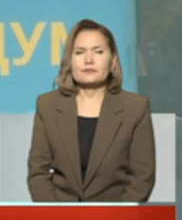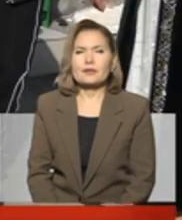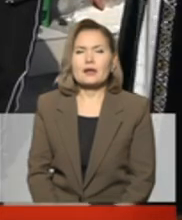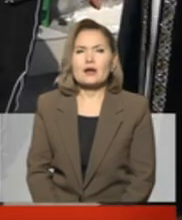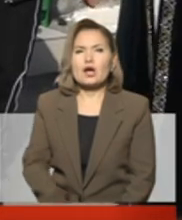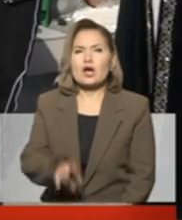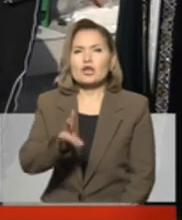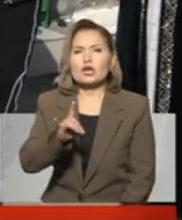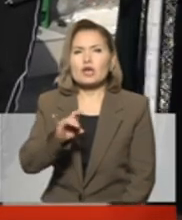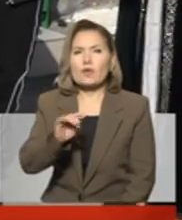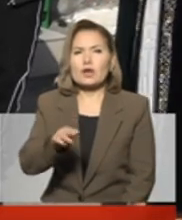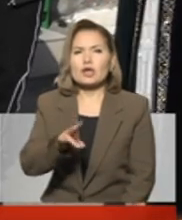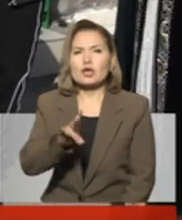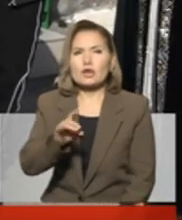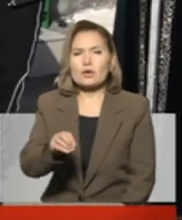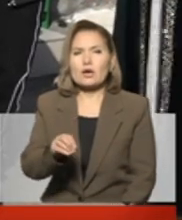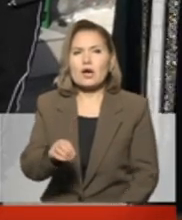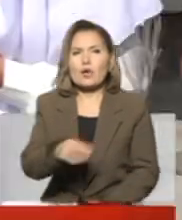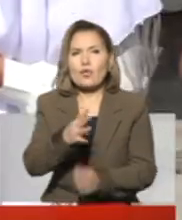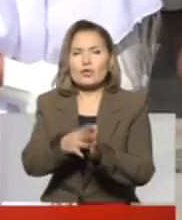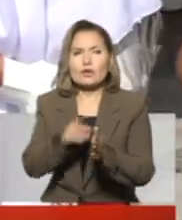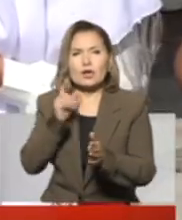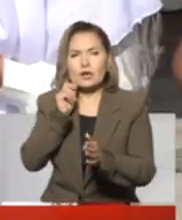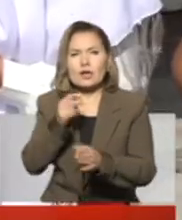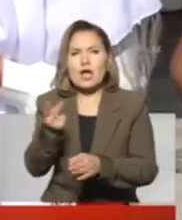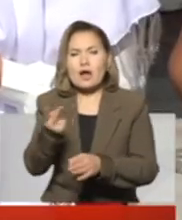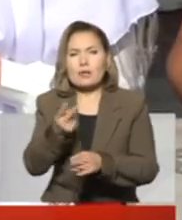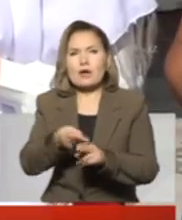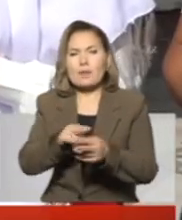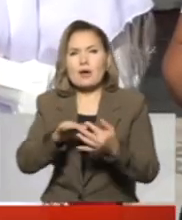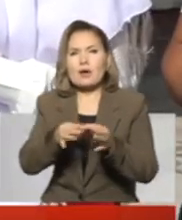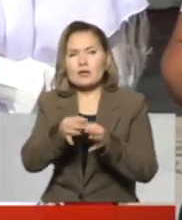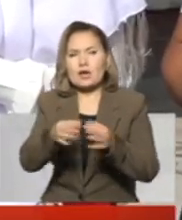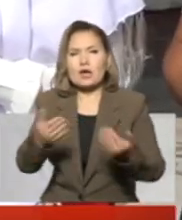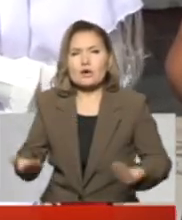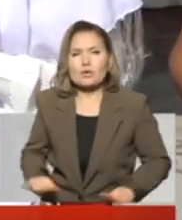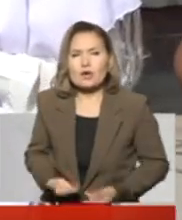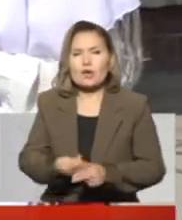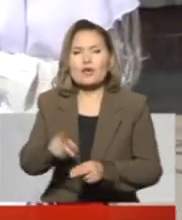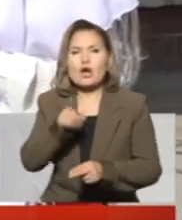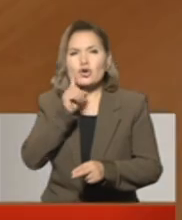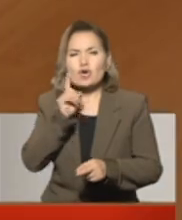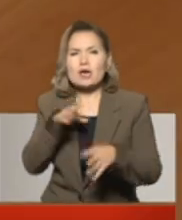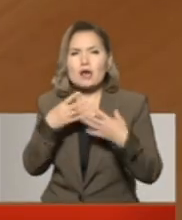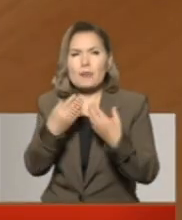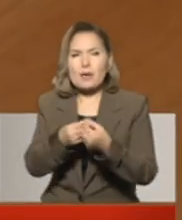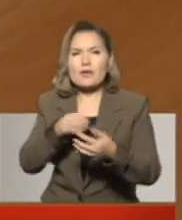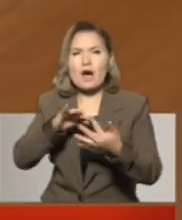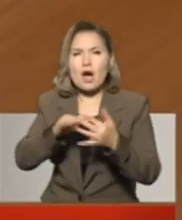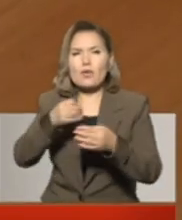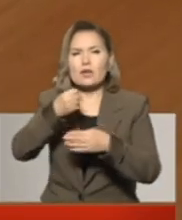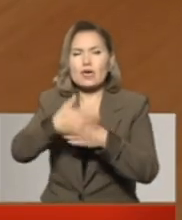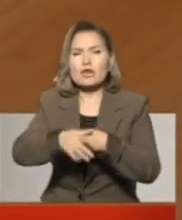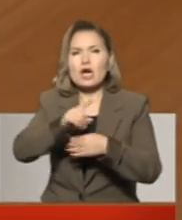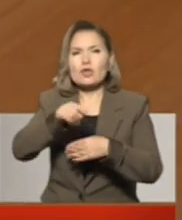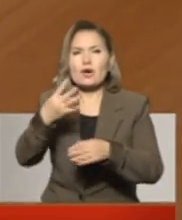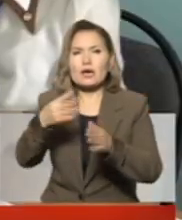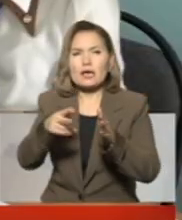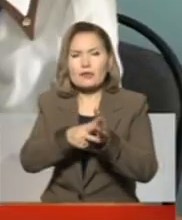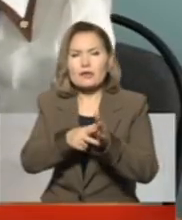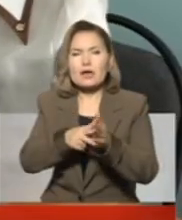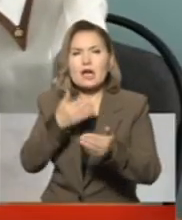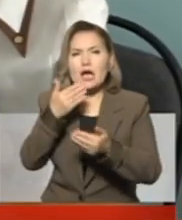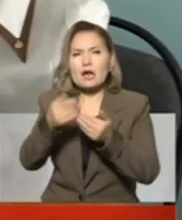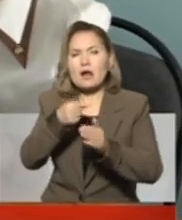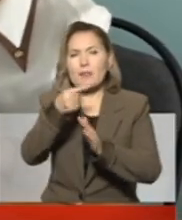Нұрдәулет Мұхаммед пен Нұрсәуле Амангелдиева 19 жаста, екеуі де Байылдыр ауылының тұрғындары. Жас жұбайлар ауыл орталығындағы нөмірі 48-ші